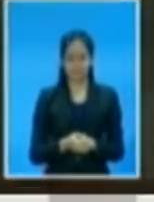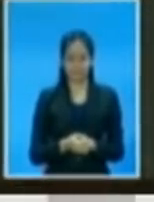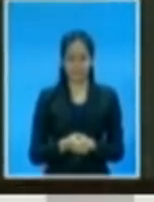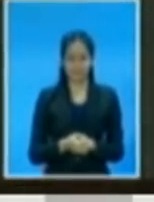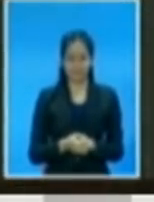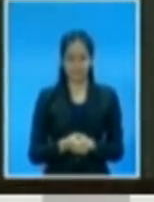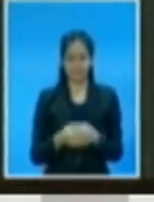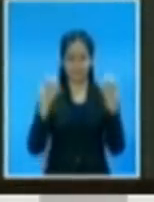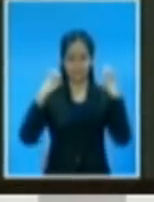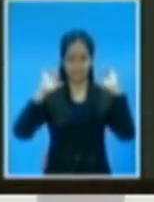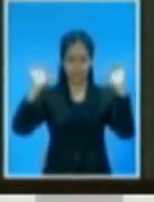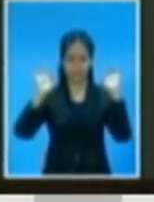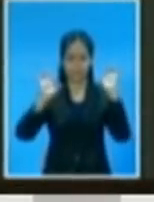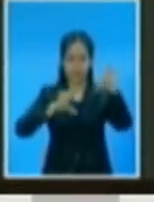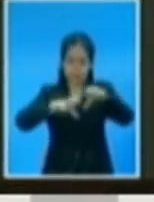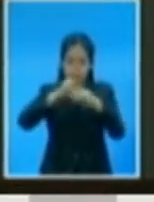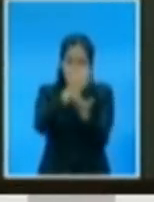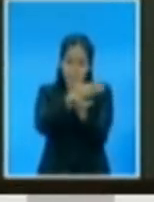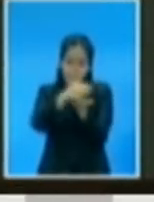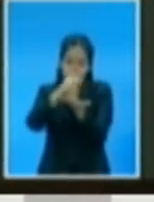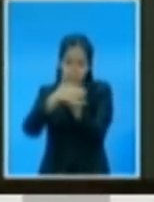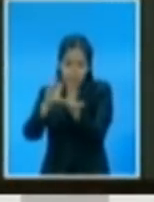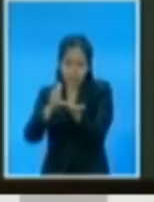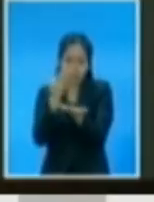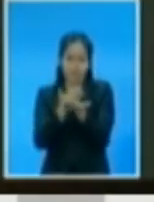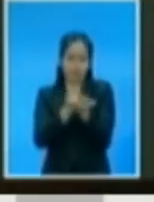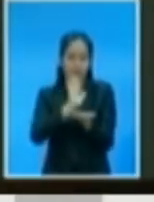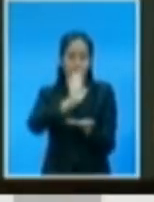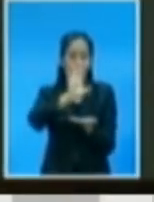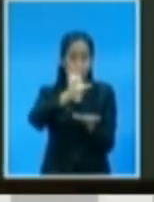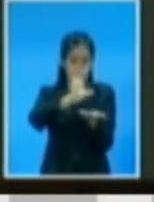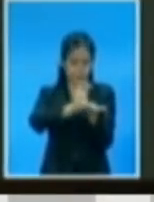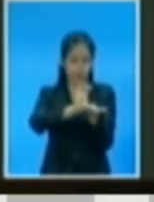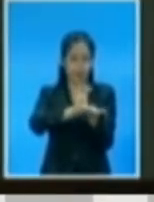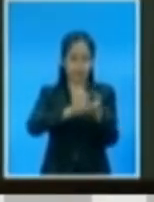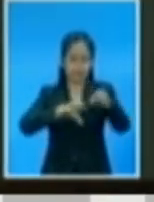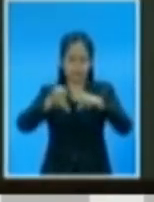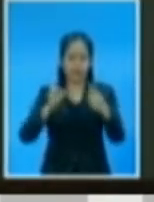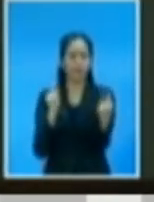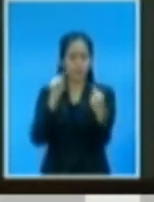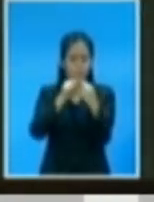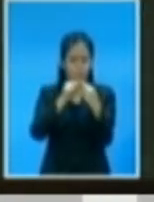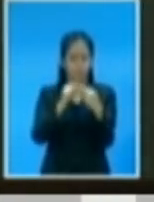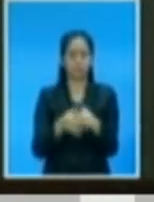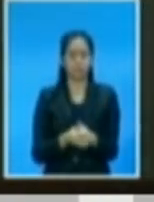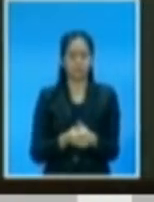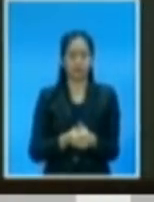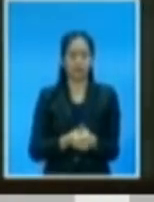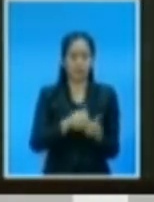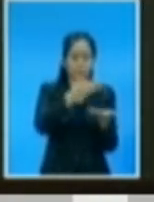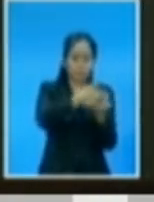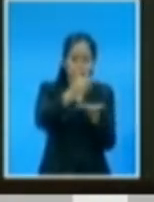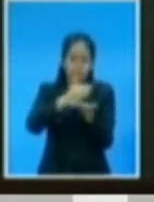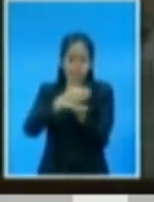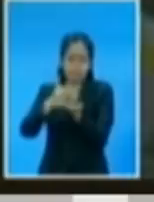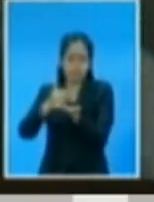ประมาณ 4% กว่าเกือบ 5% เกือบ 5% ก็คือเกินมาตรฐานมาตรฐานทั้งก้อนก็คืออย่างที่บอกฮะ2-3 ล้านล้านจาก